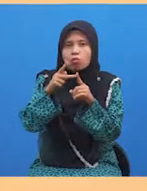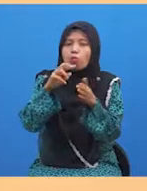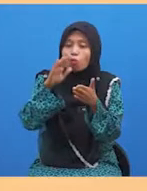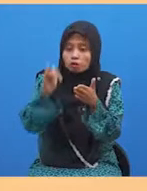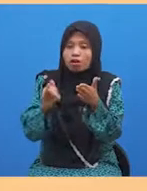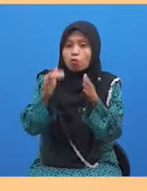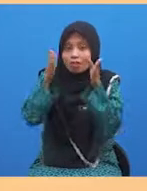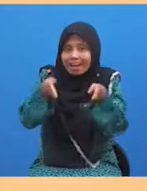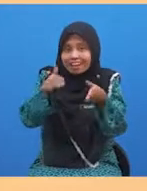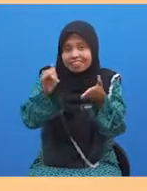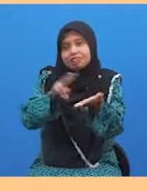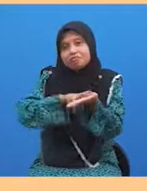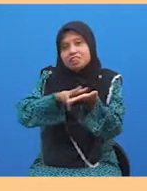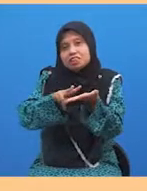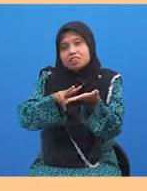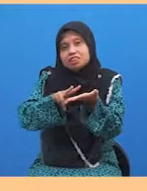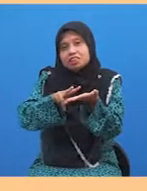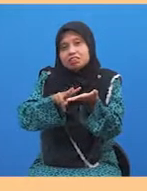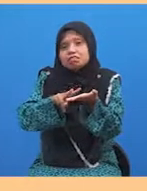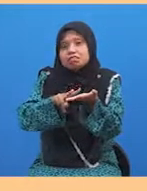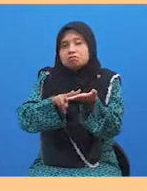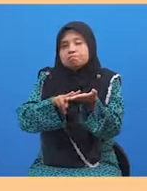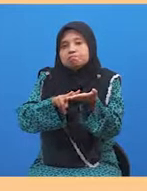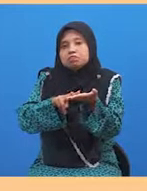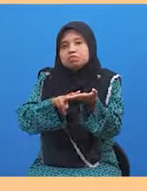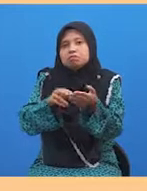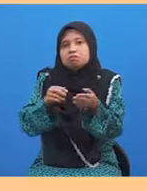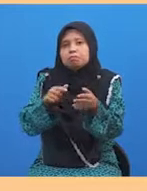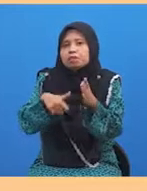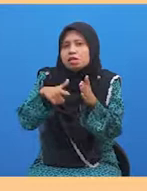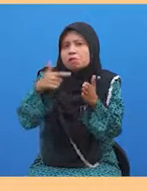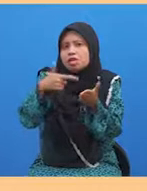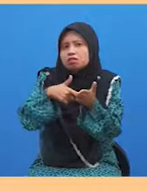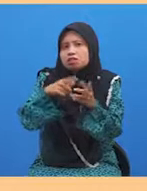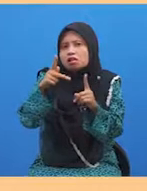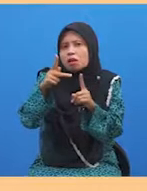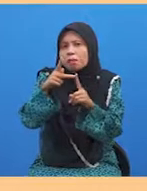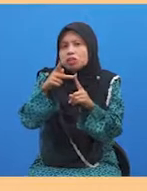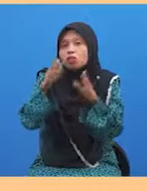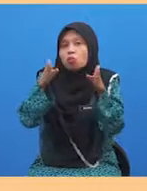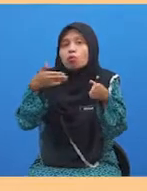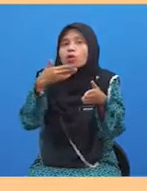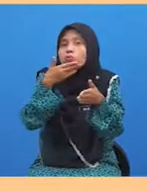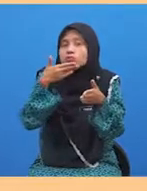pembaca, terutamanya kepada generasi muda dalam usaha